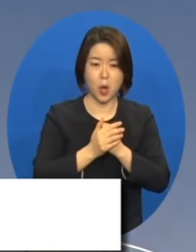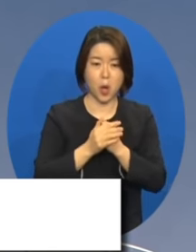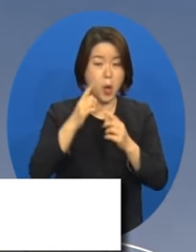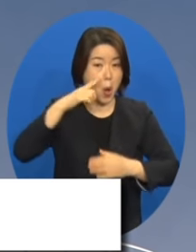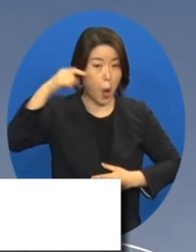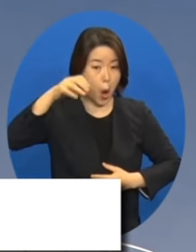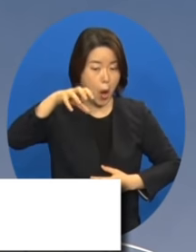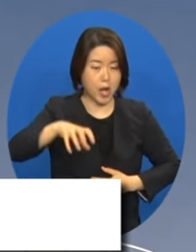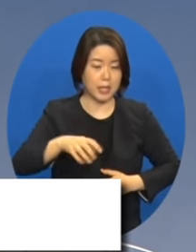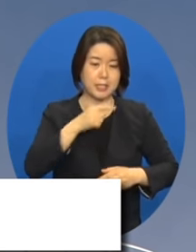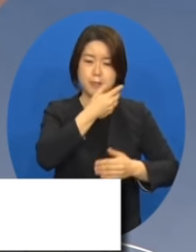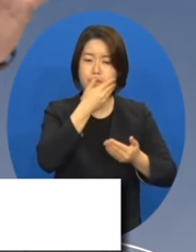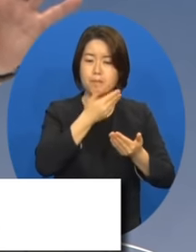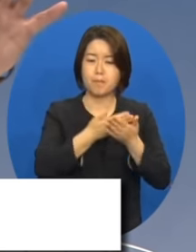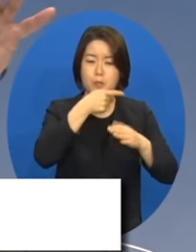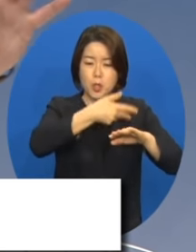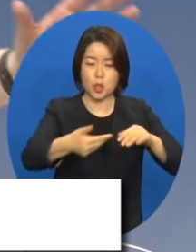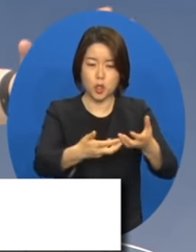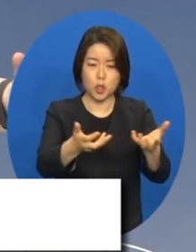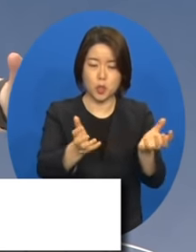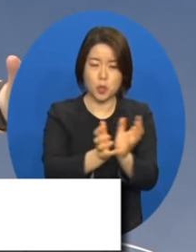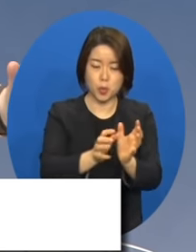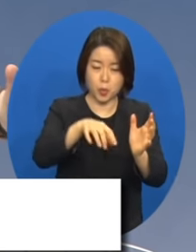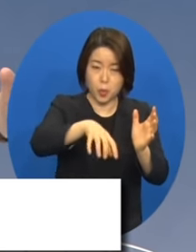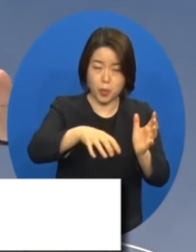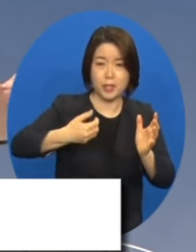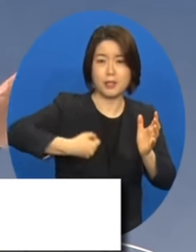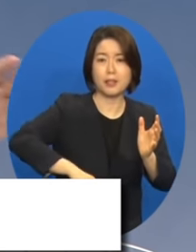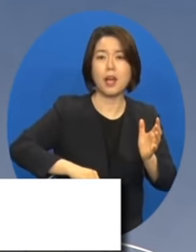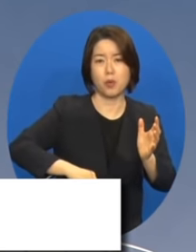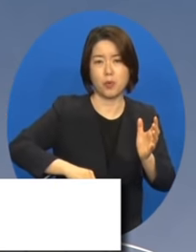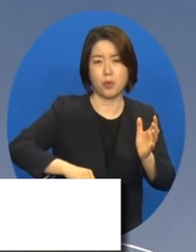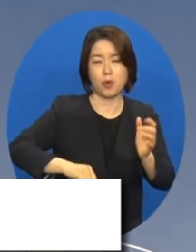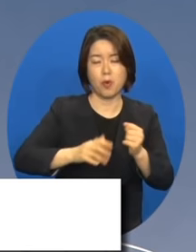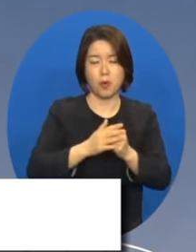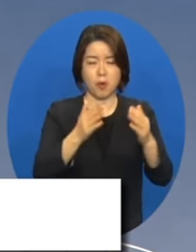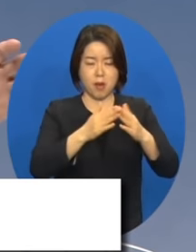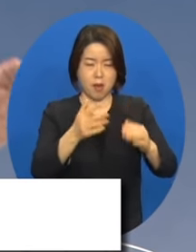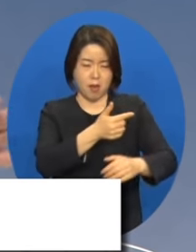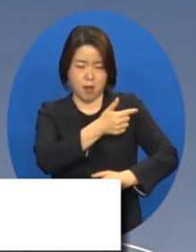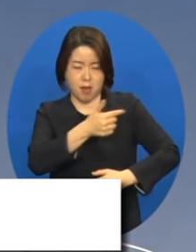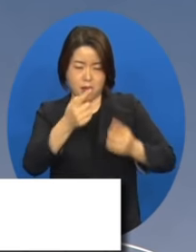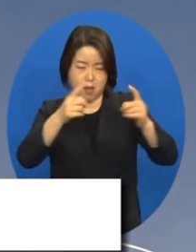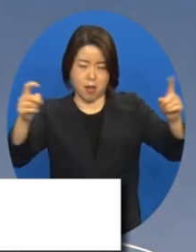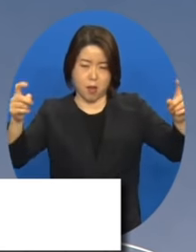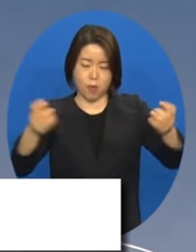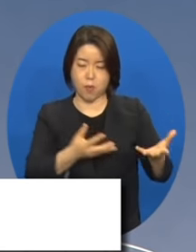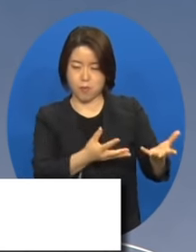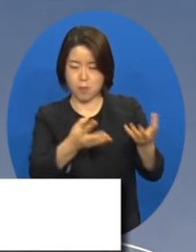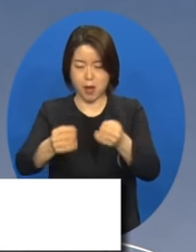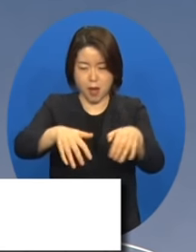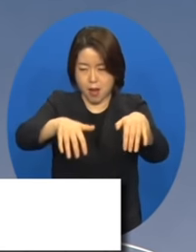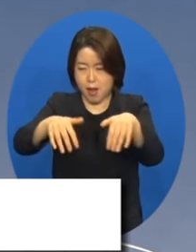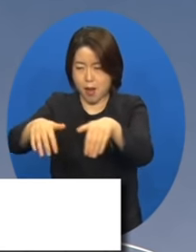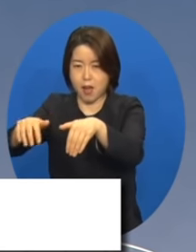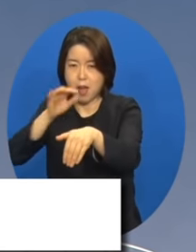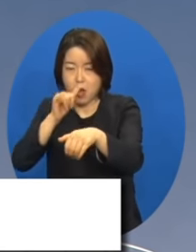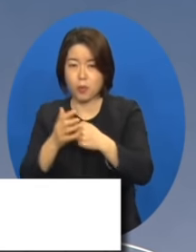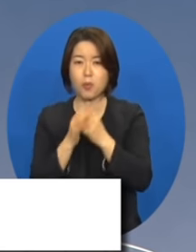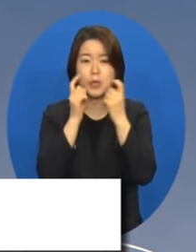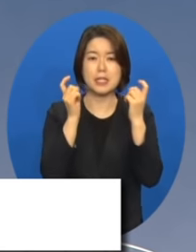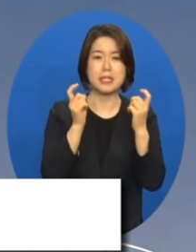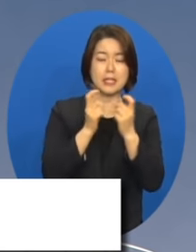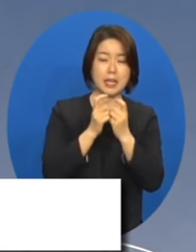써 집도 엄청나게 크고 많고 소마는 하녀 하인들이 있고 개인적인